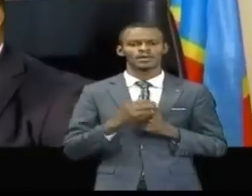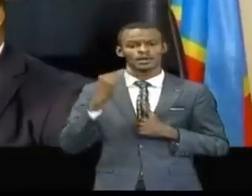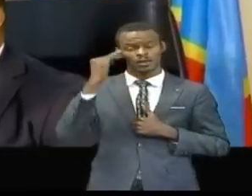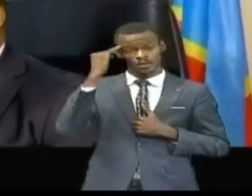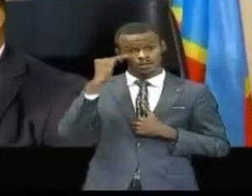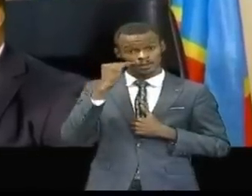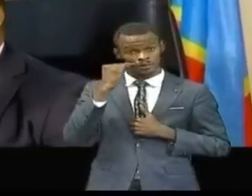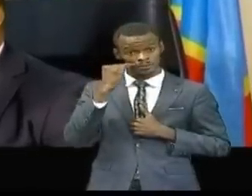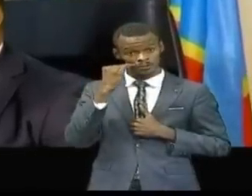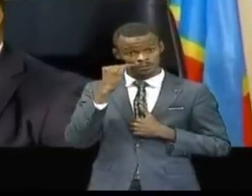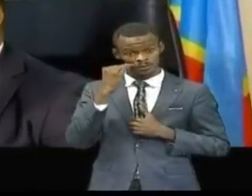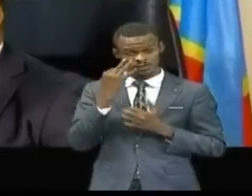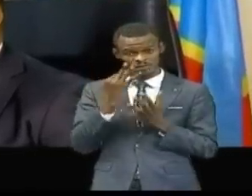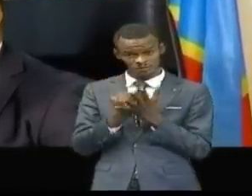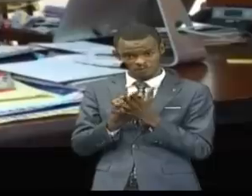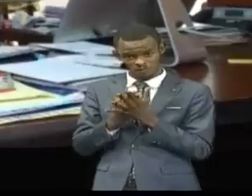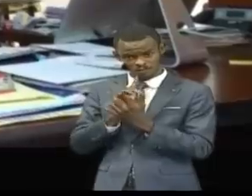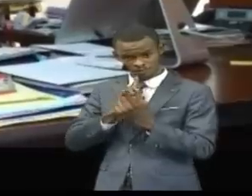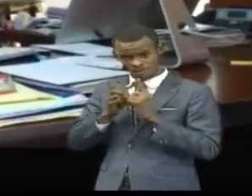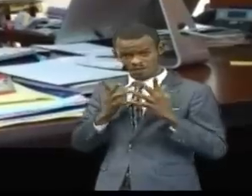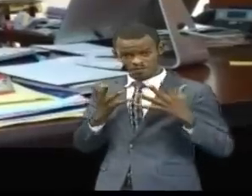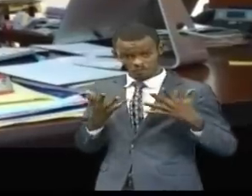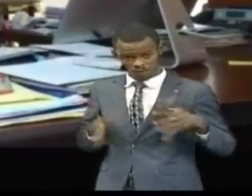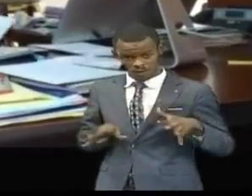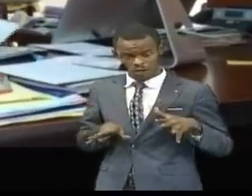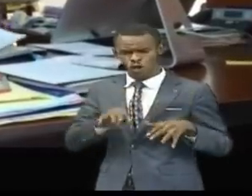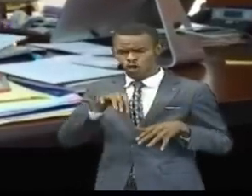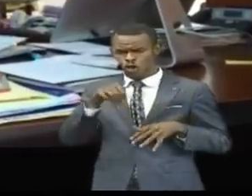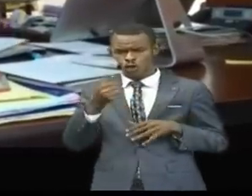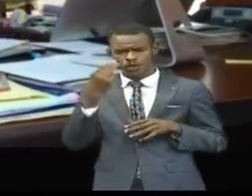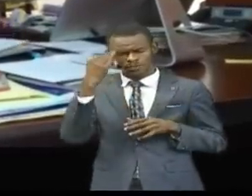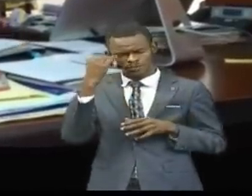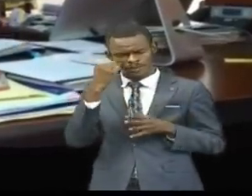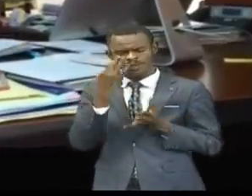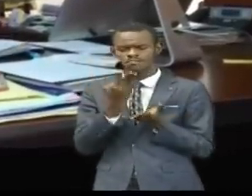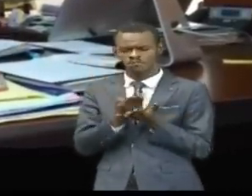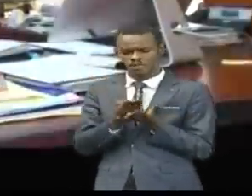complété par le ministre d'État, le ministre du Budget.